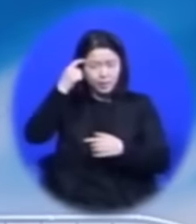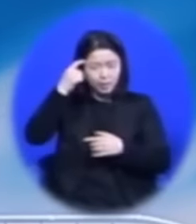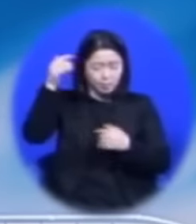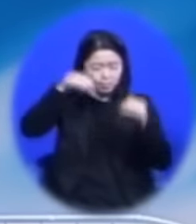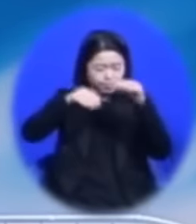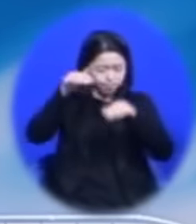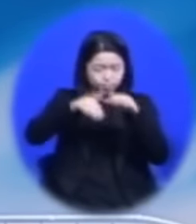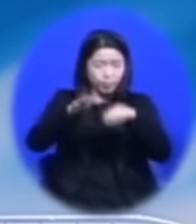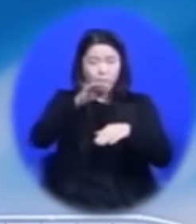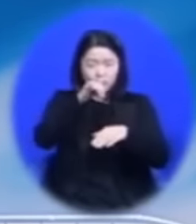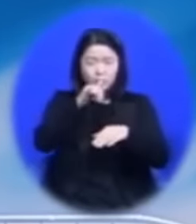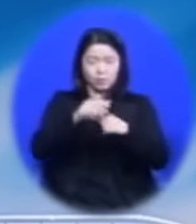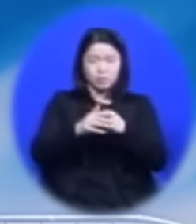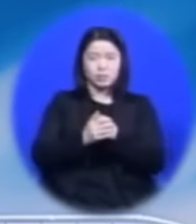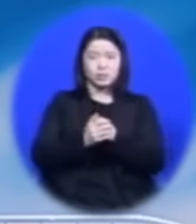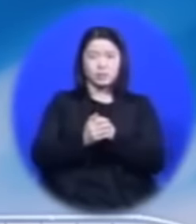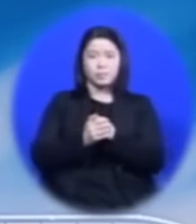겁니다.